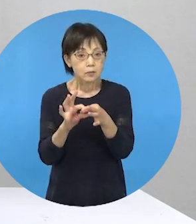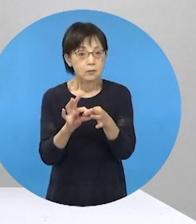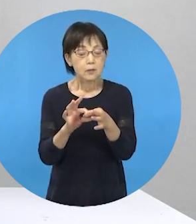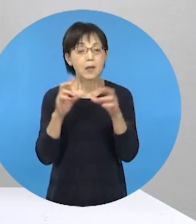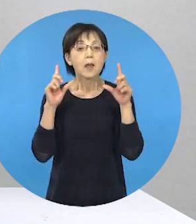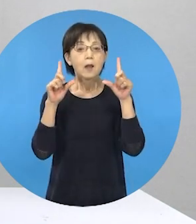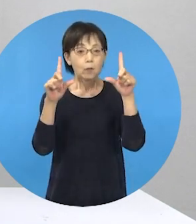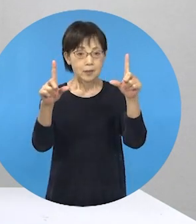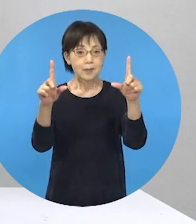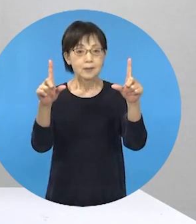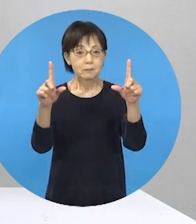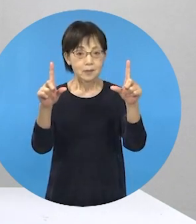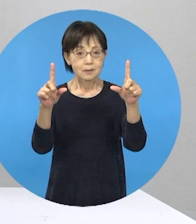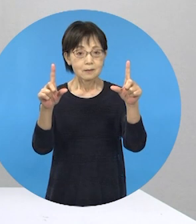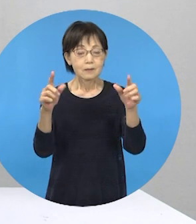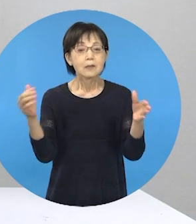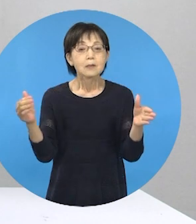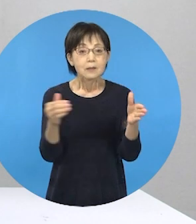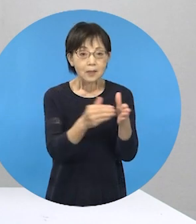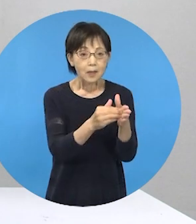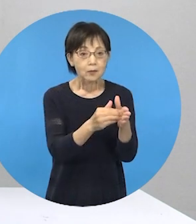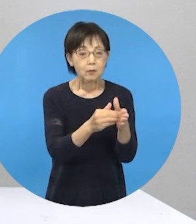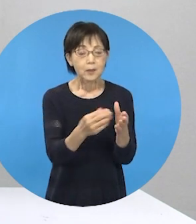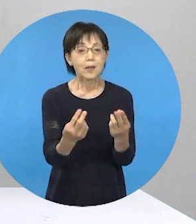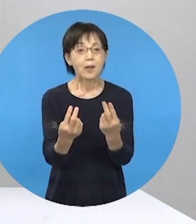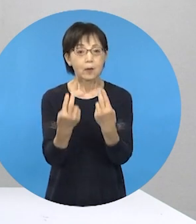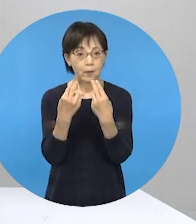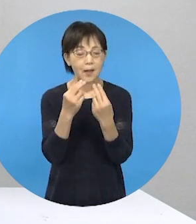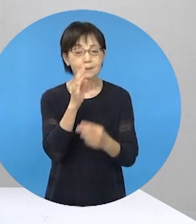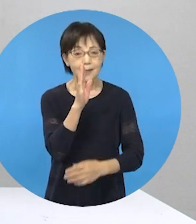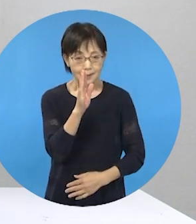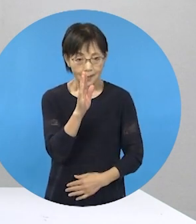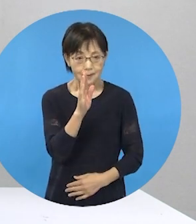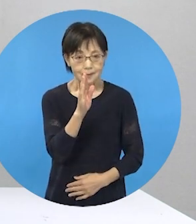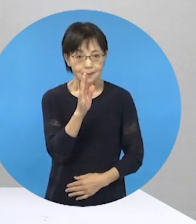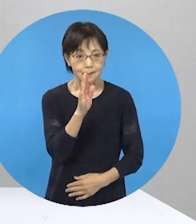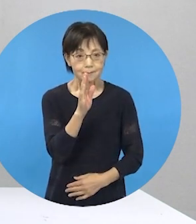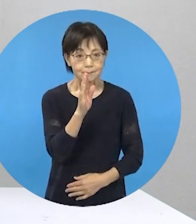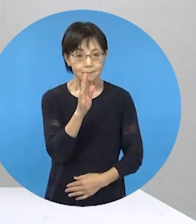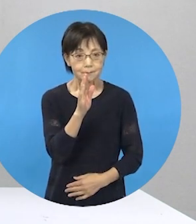難についてご紹介いたします。最後までぜひご覧ください。